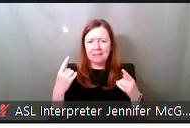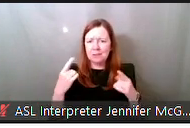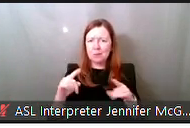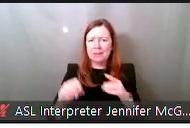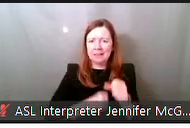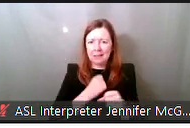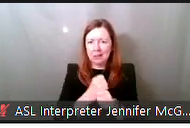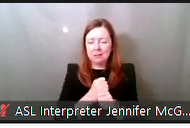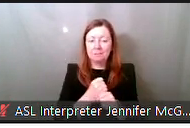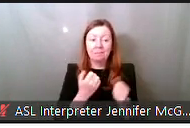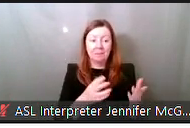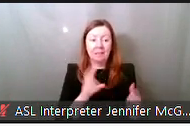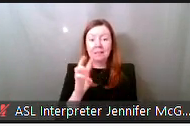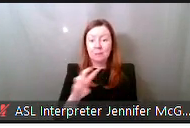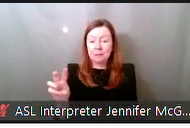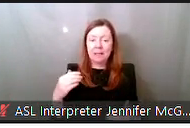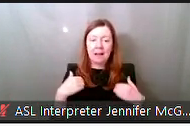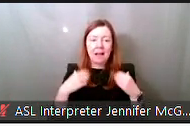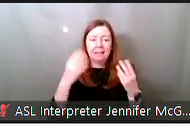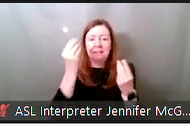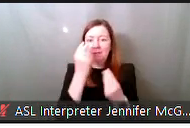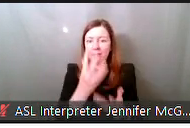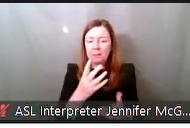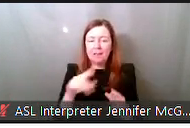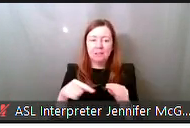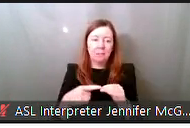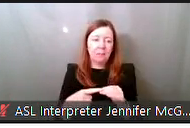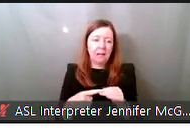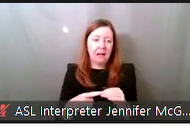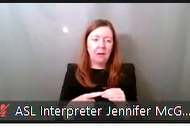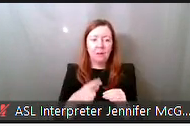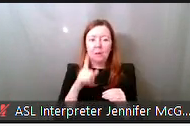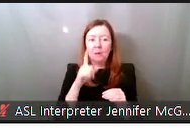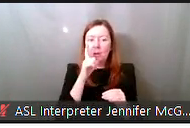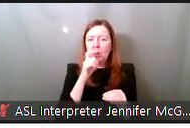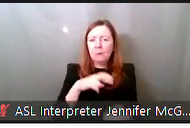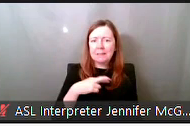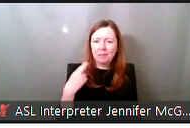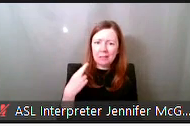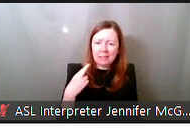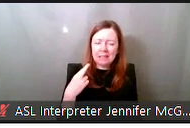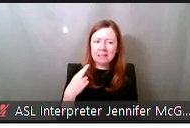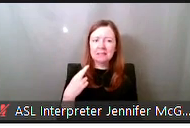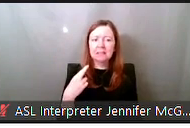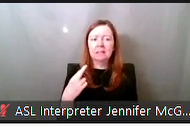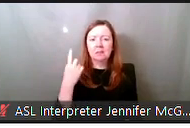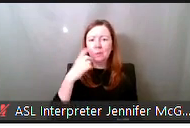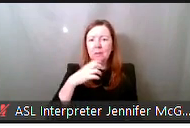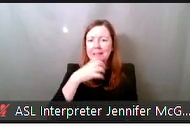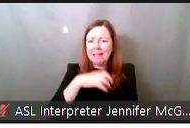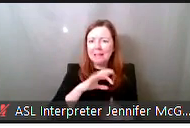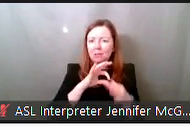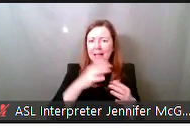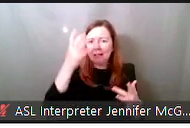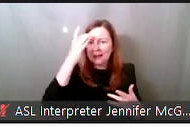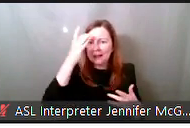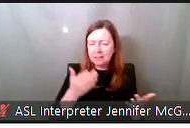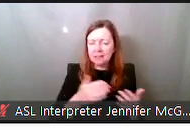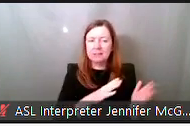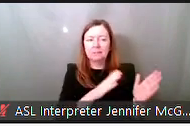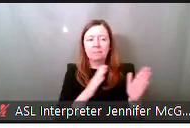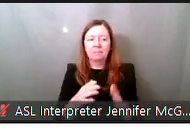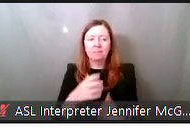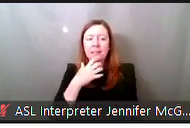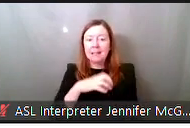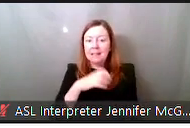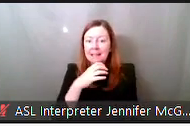这些网站呢会提供 谁是属于高风险的，在